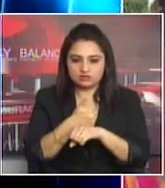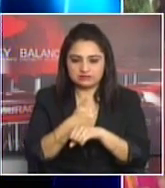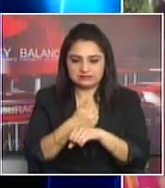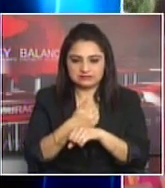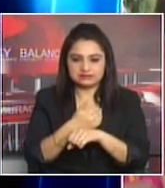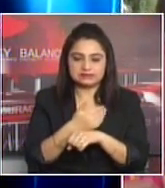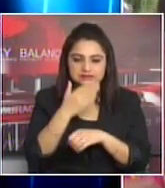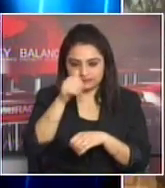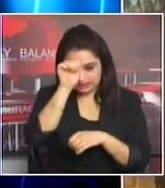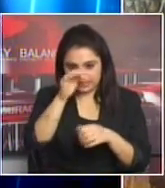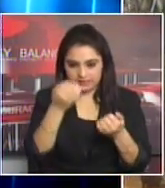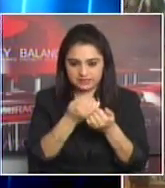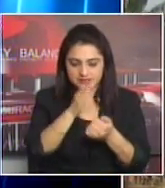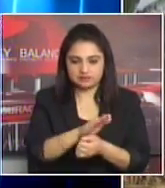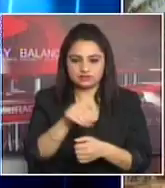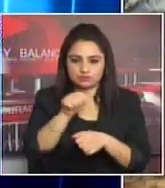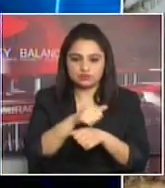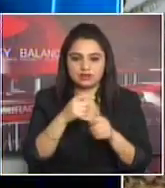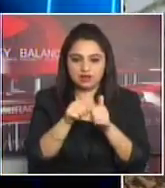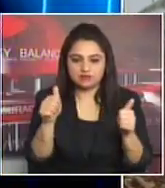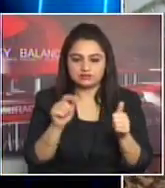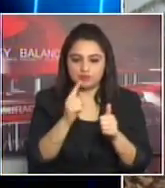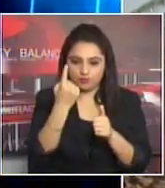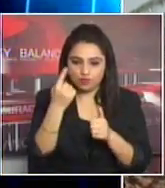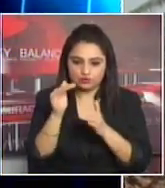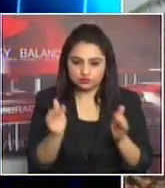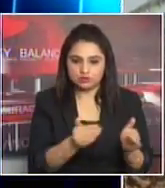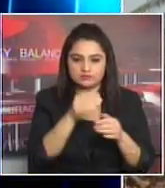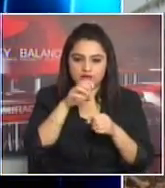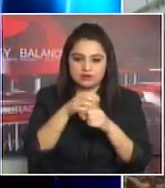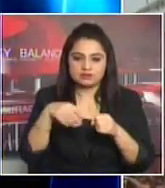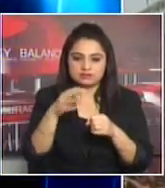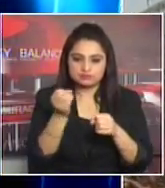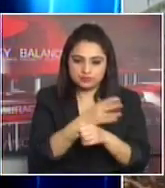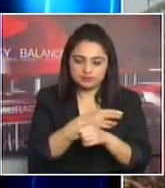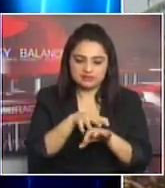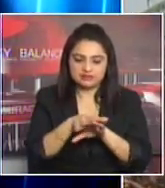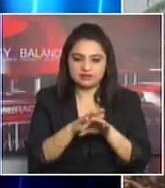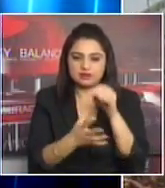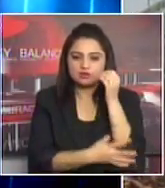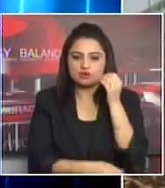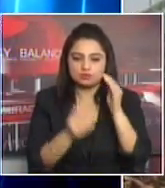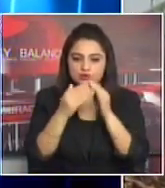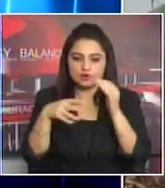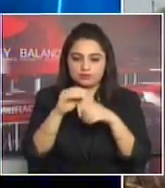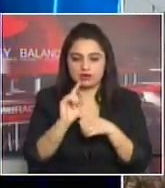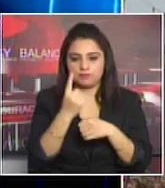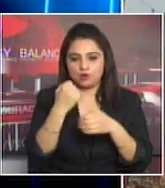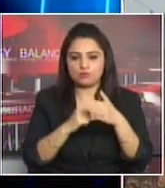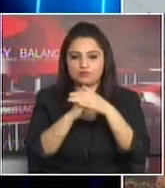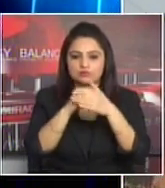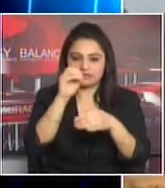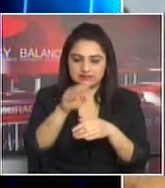भण्डारीले जानकारी दिए। भण्डारीका अनुसार पहिलो चरणमा वडाका सबैभन्दा अति विपन्न परिवारलाई प्राथमिकतामा